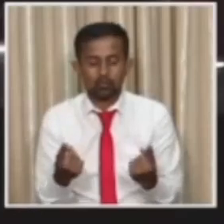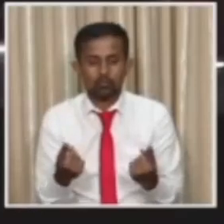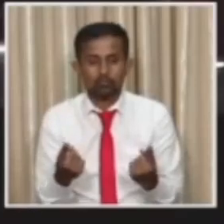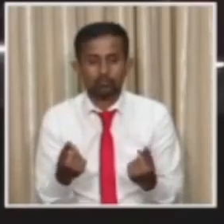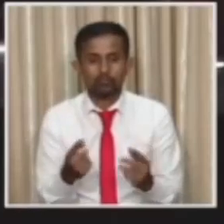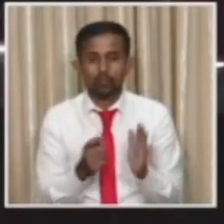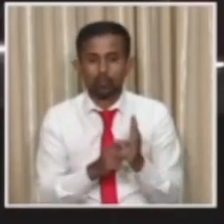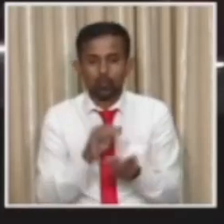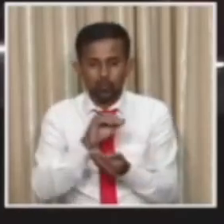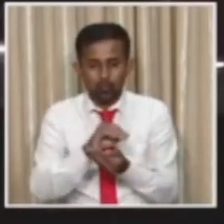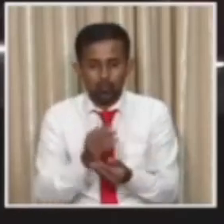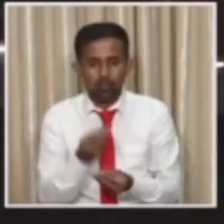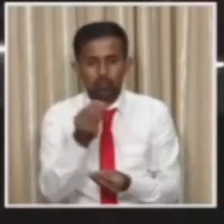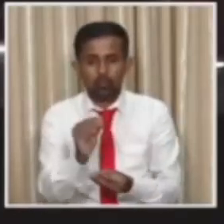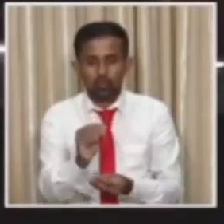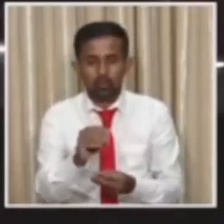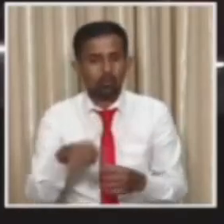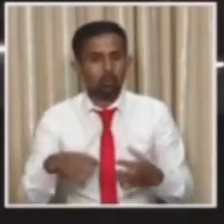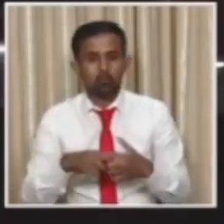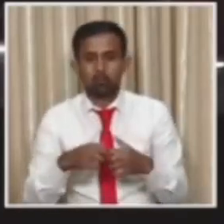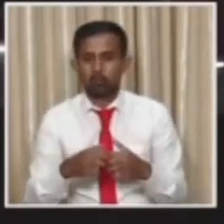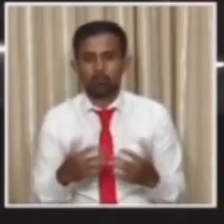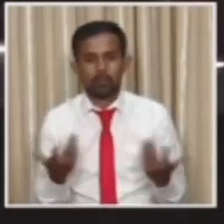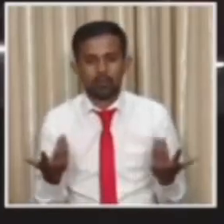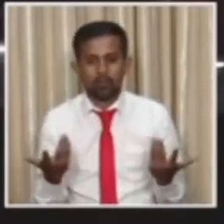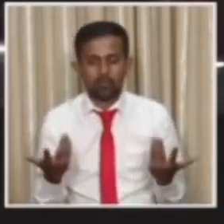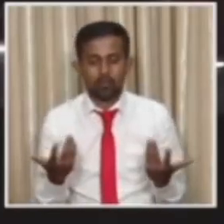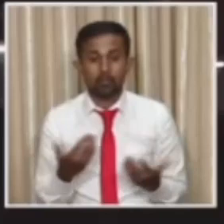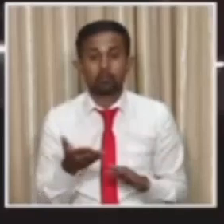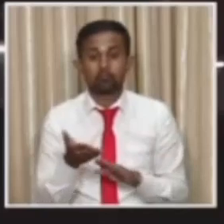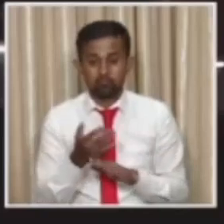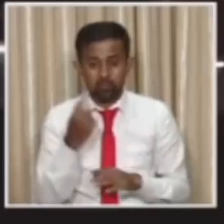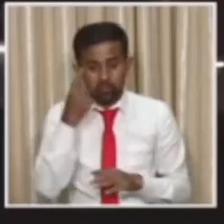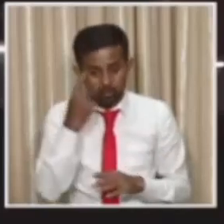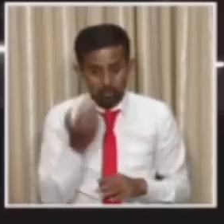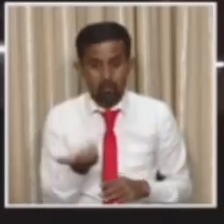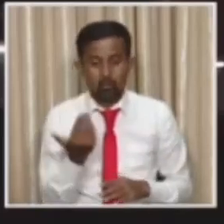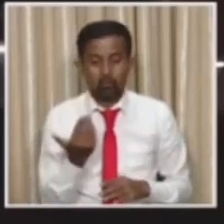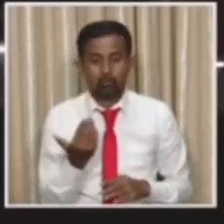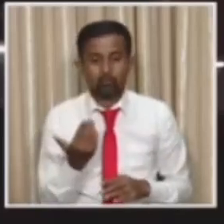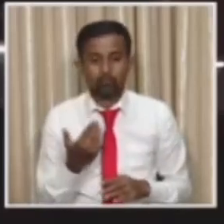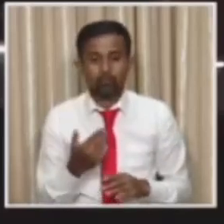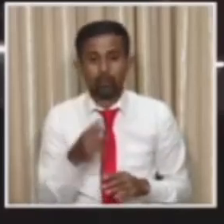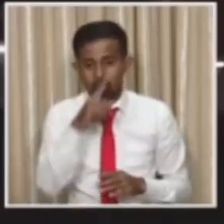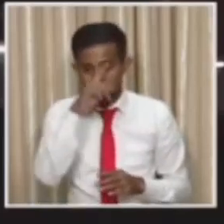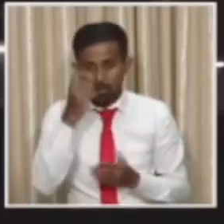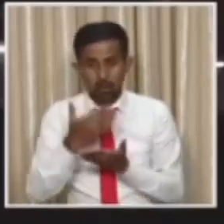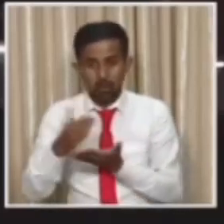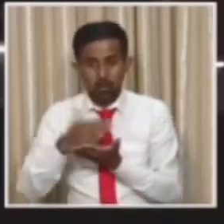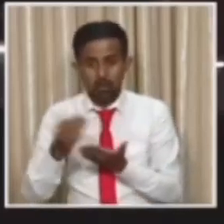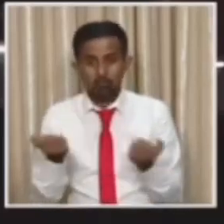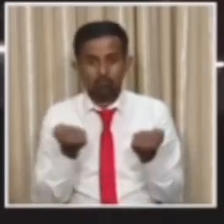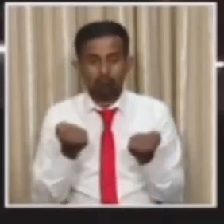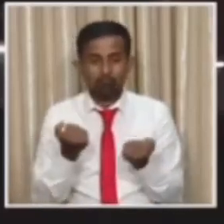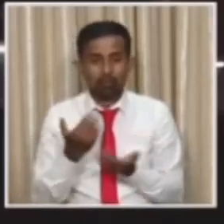මේ කුකුල් පැටවු ටික දීලා තිබ්බනම් අද මේ මේ තත්ත්වයට පත් වෙන්නේ නැහැ. ඒක නිසා ඒ ගැනත් අපි කල්පනා කරන්න ඕනේ. ඒ වගේම විශේෂයෙන් ලීසින් පහසුකම් ලබා දීම ගැන විශේෂයෙන්